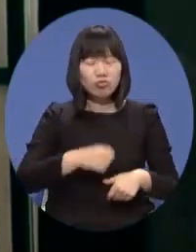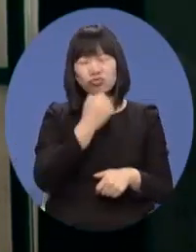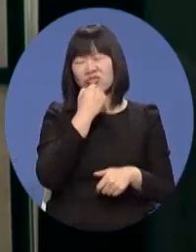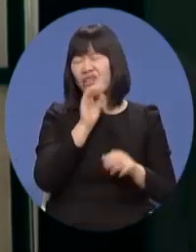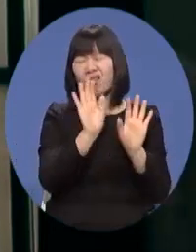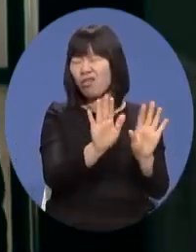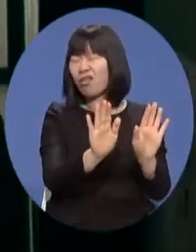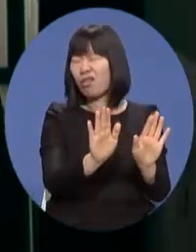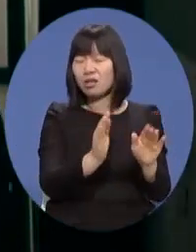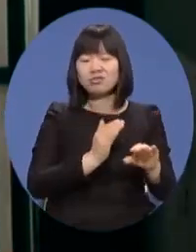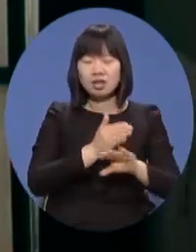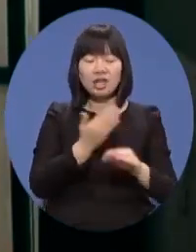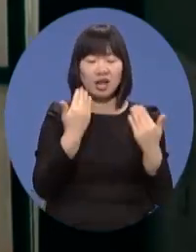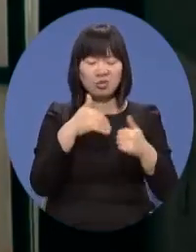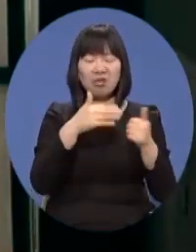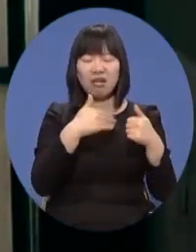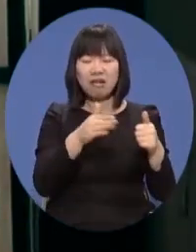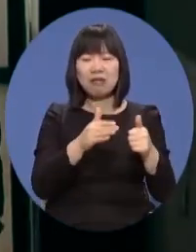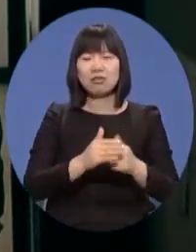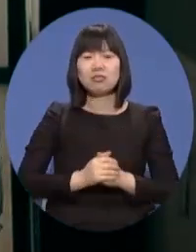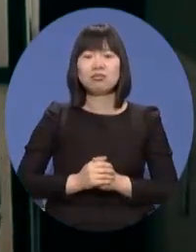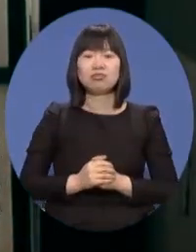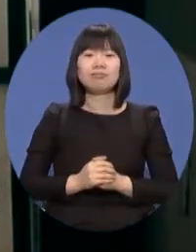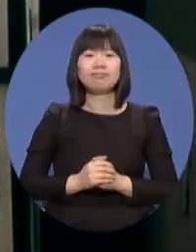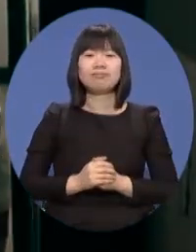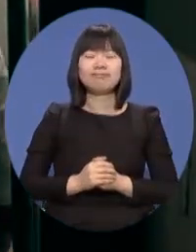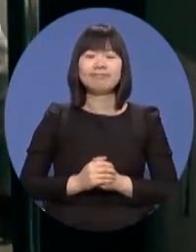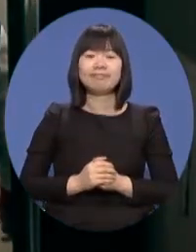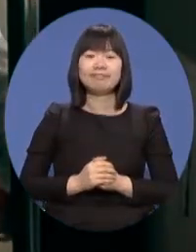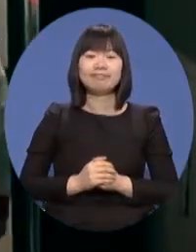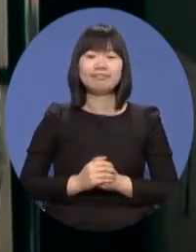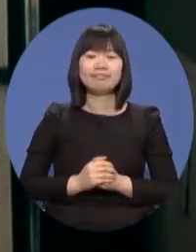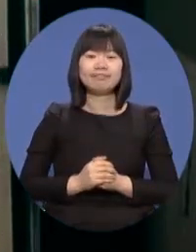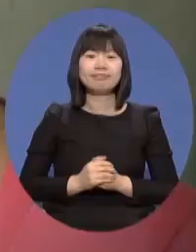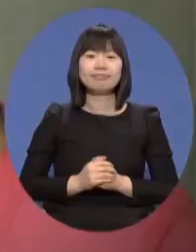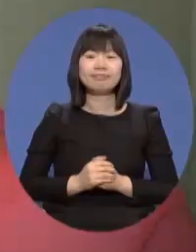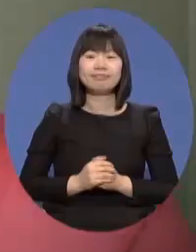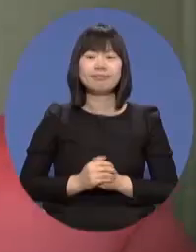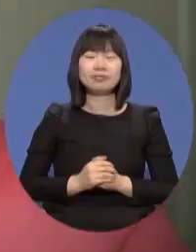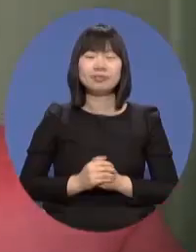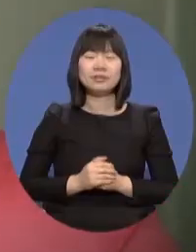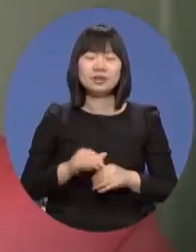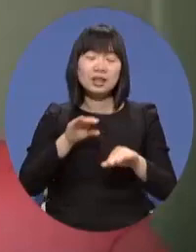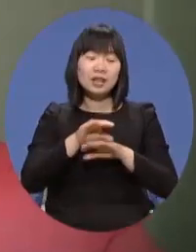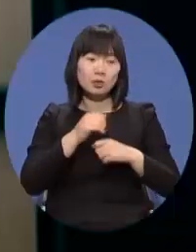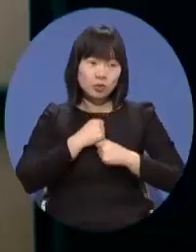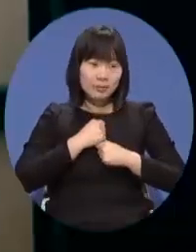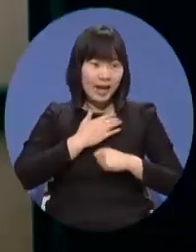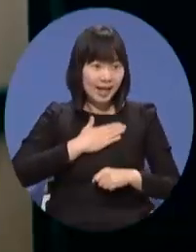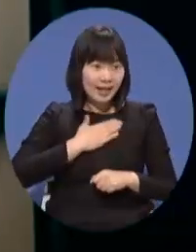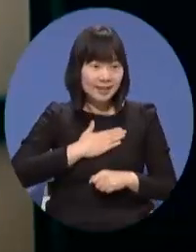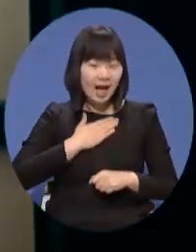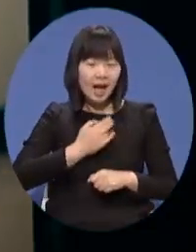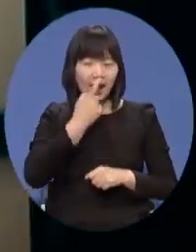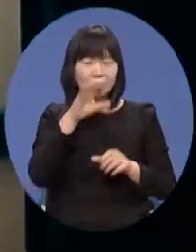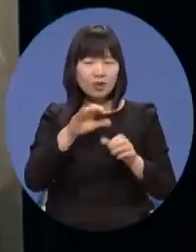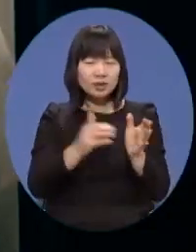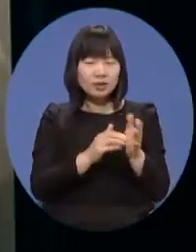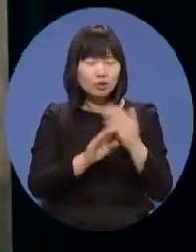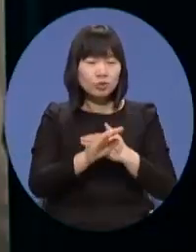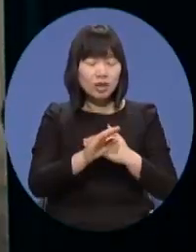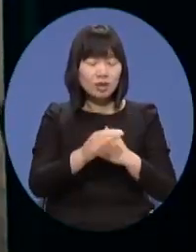사줘. 조심하고 학원 끝나면